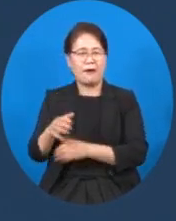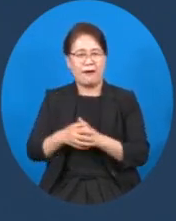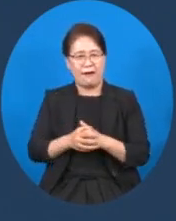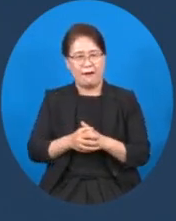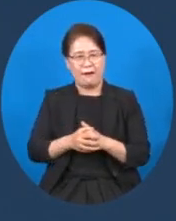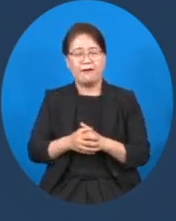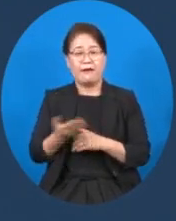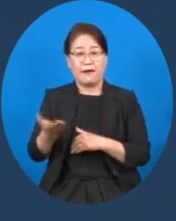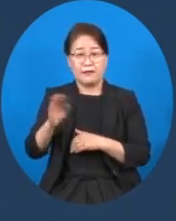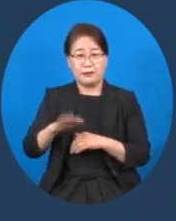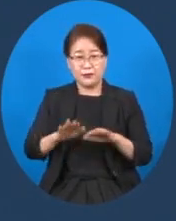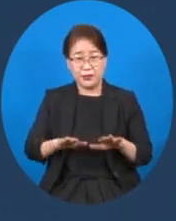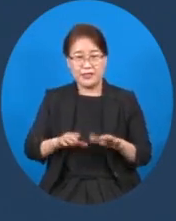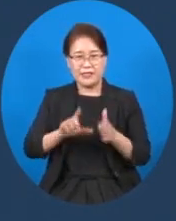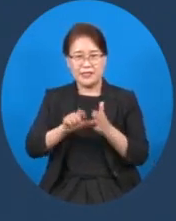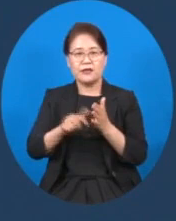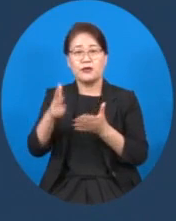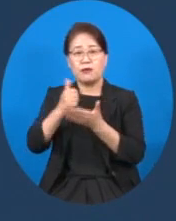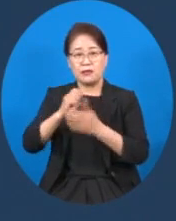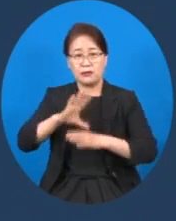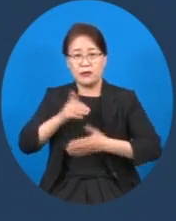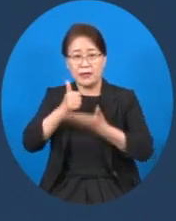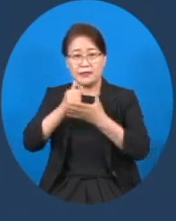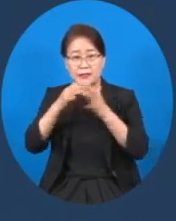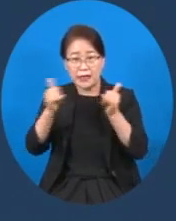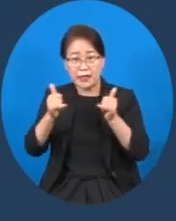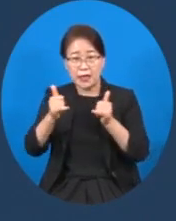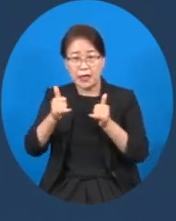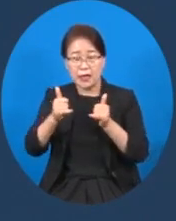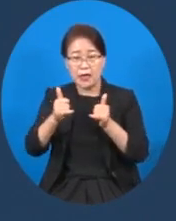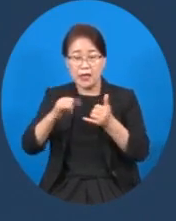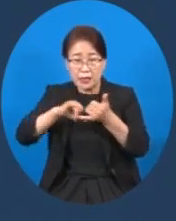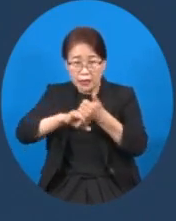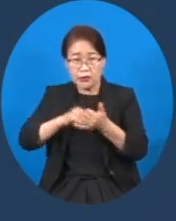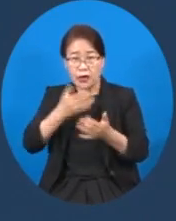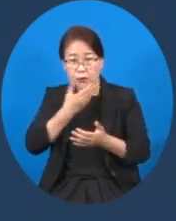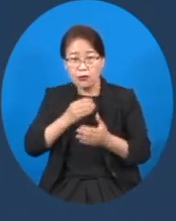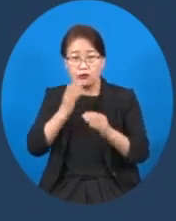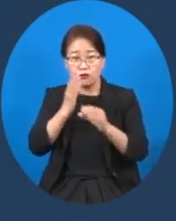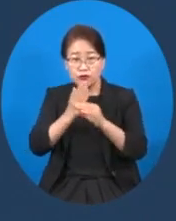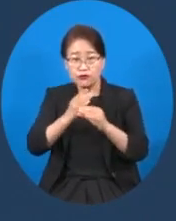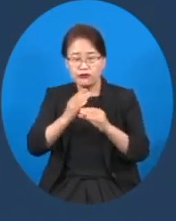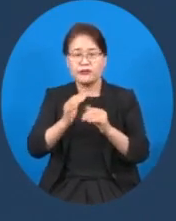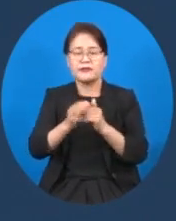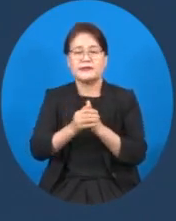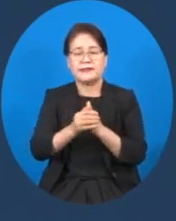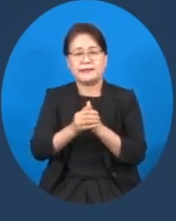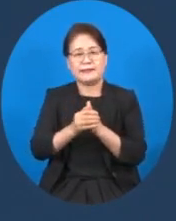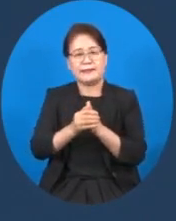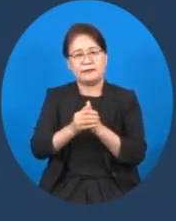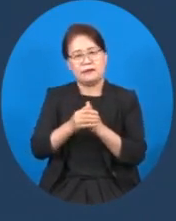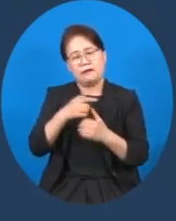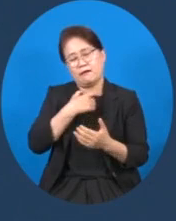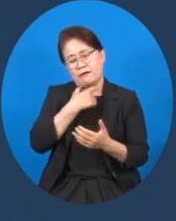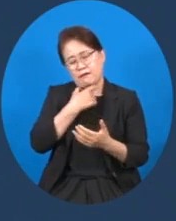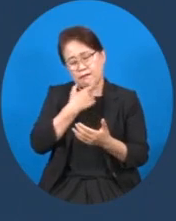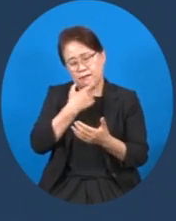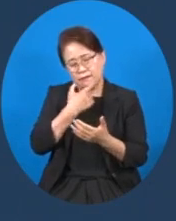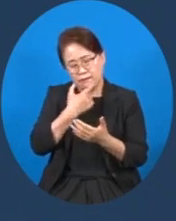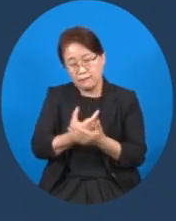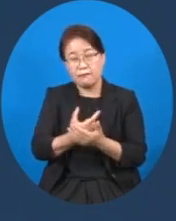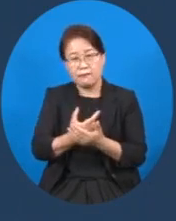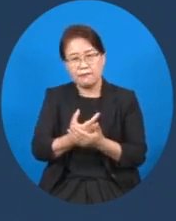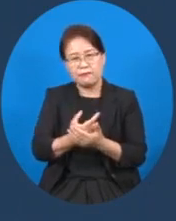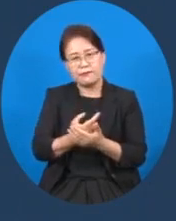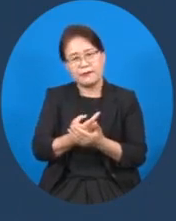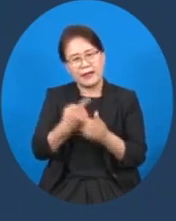시간에 여호와를 경외하는 자에게 하나님이 약속하신 그 복 가운데서 제 마음의 감동으로 다가온